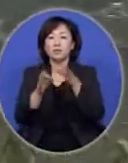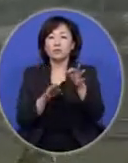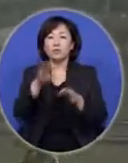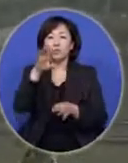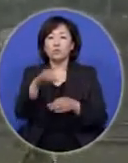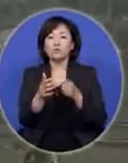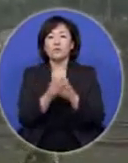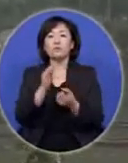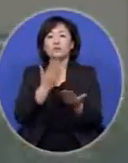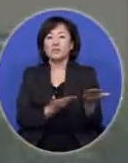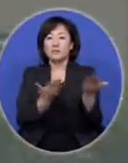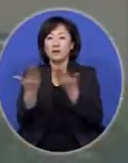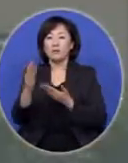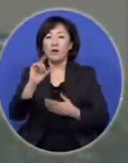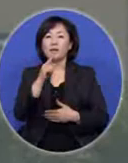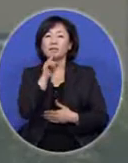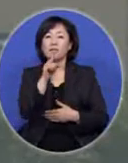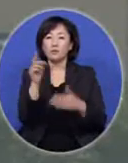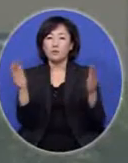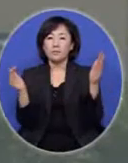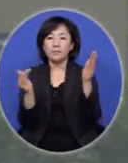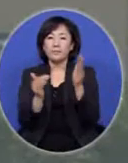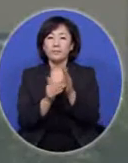측도 양보하지 않겠다고 밝혔습니다.